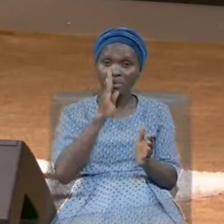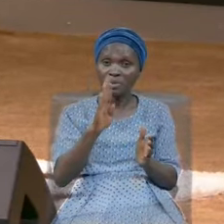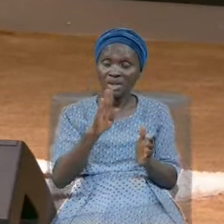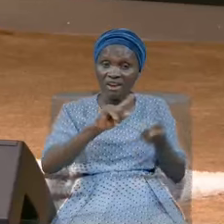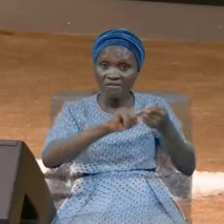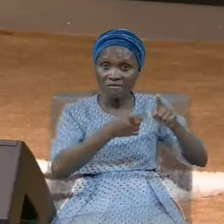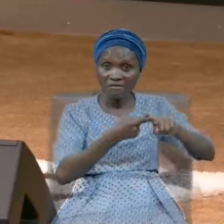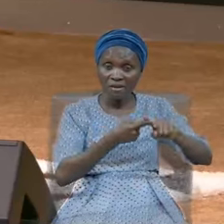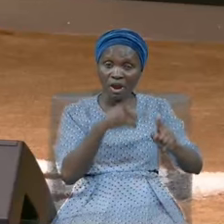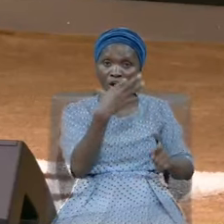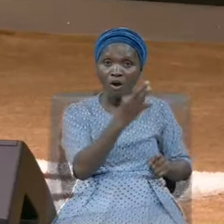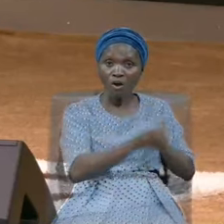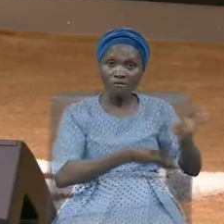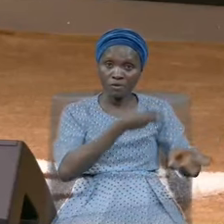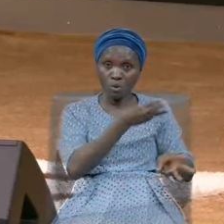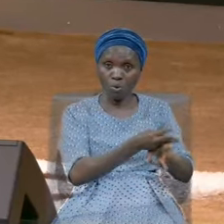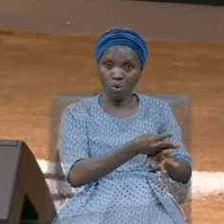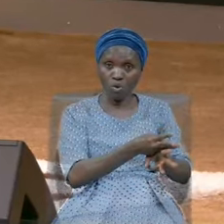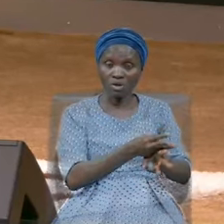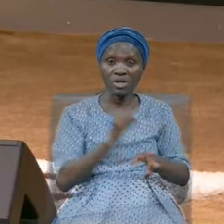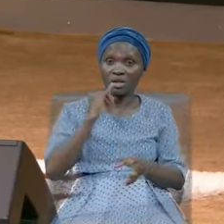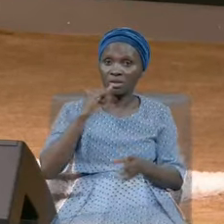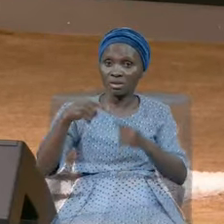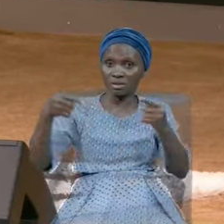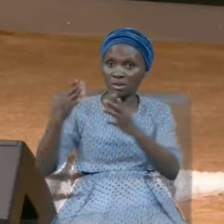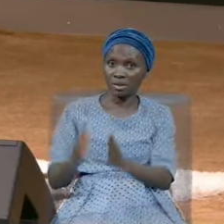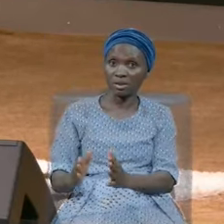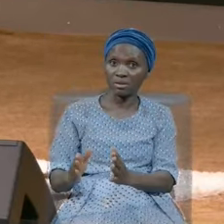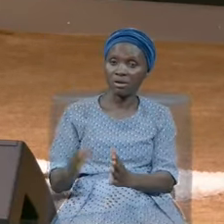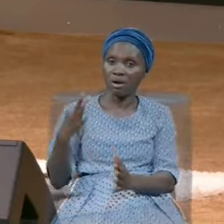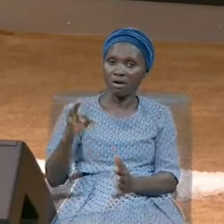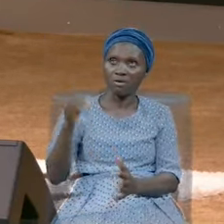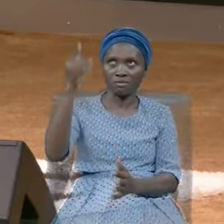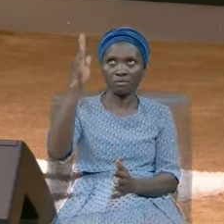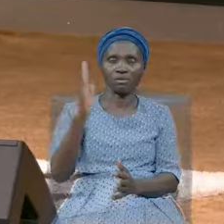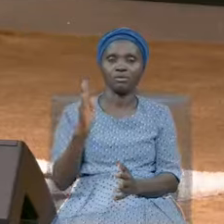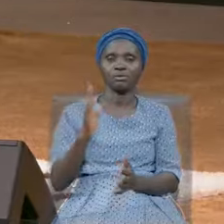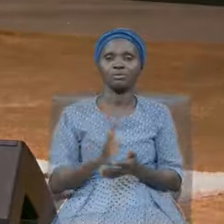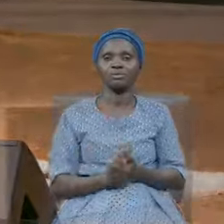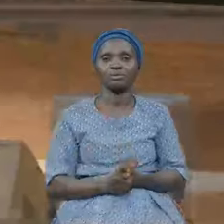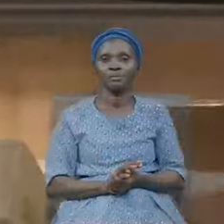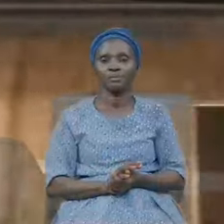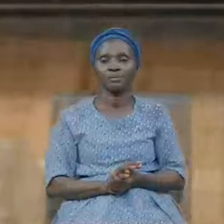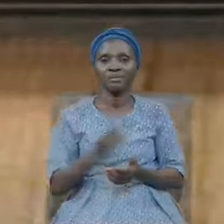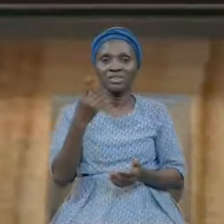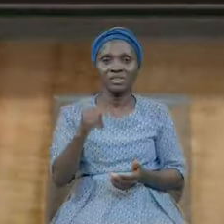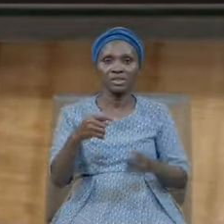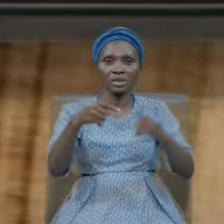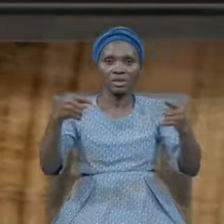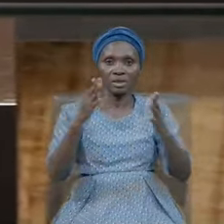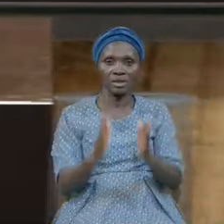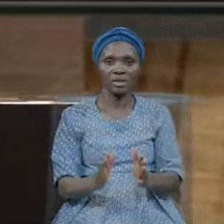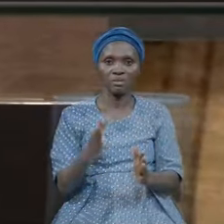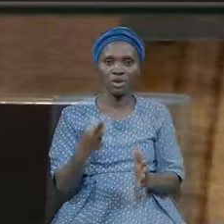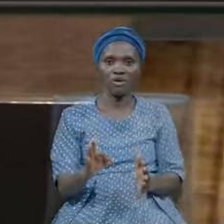ami du monde se rend ennemi de Dieu. Ennemi de